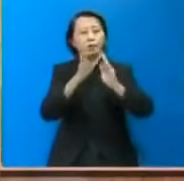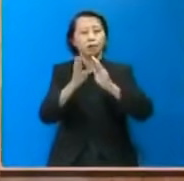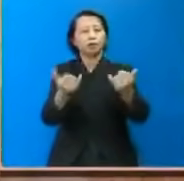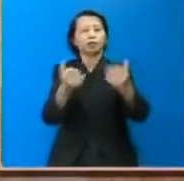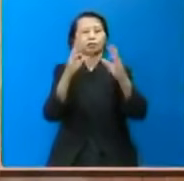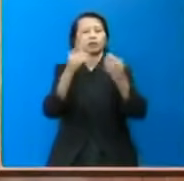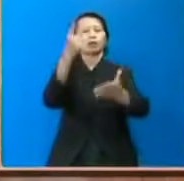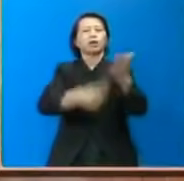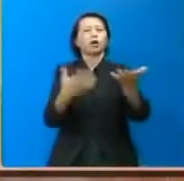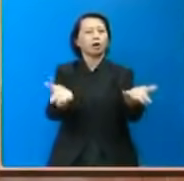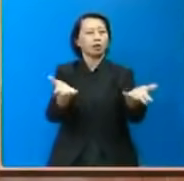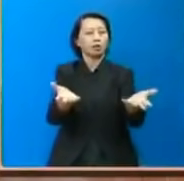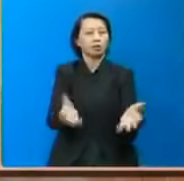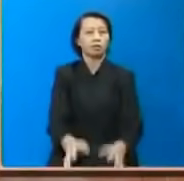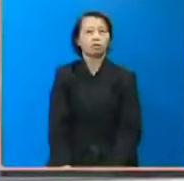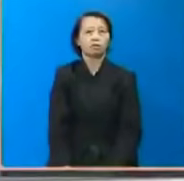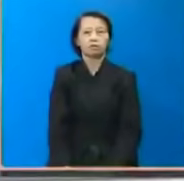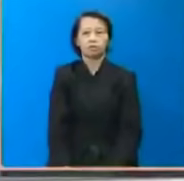ini?